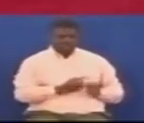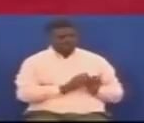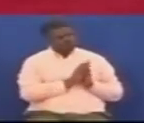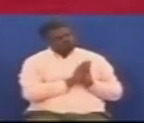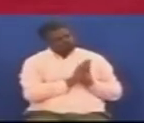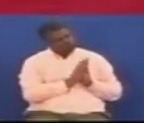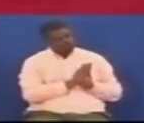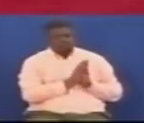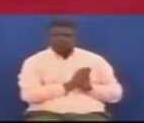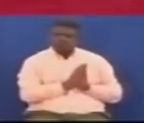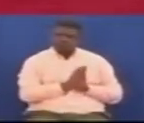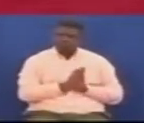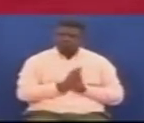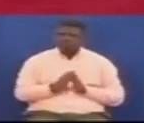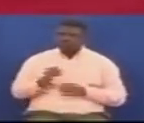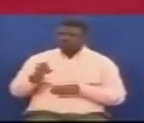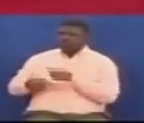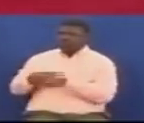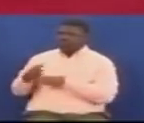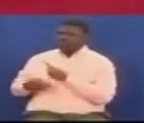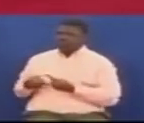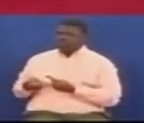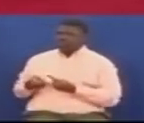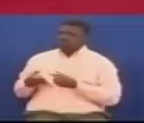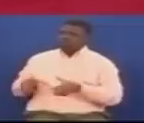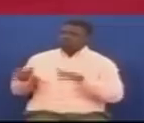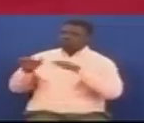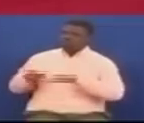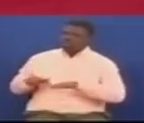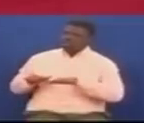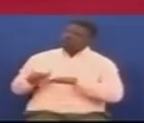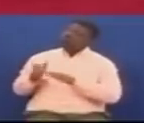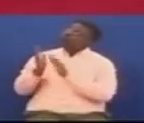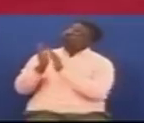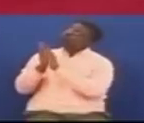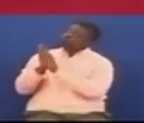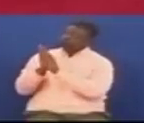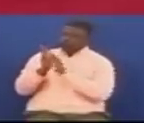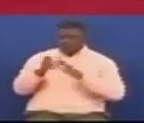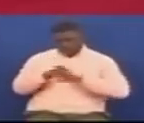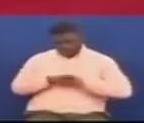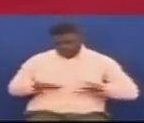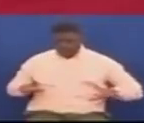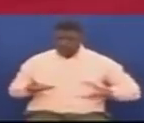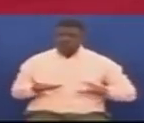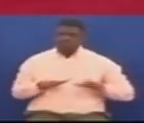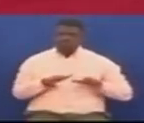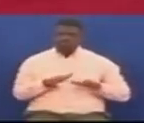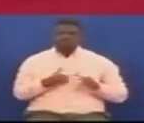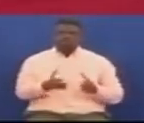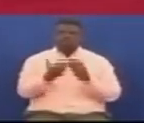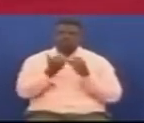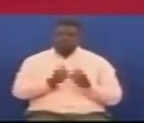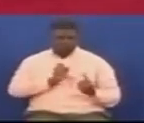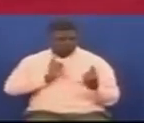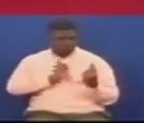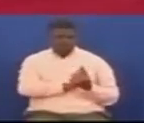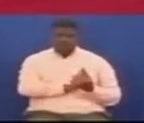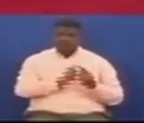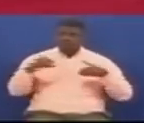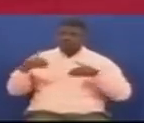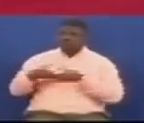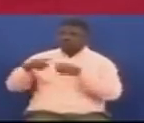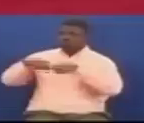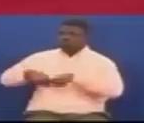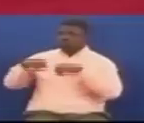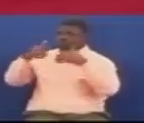jinsi anavyoendelea kulijalia taifa letu amani na utulivu na kutuwezesha kukutana katika mkutano huu wa Bunge